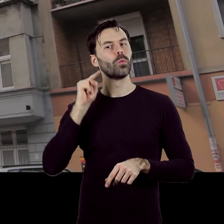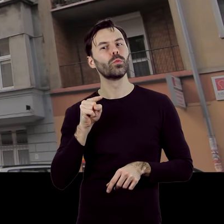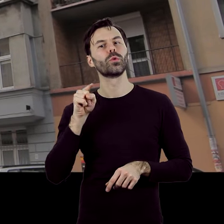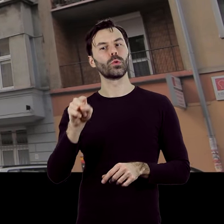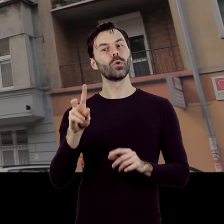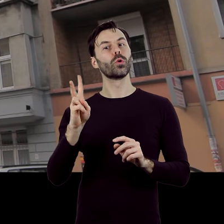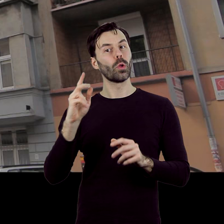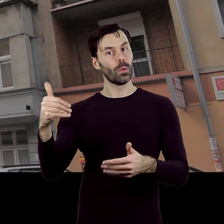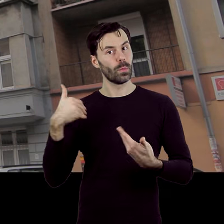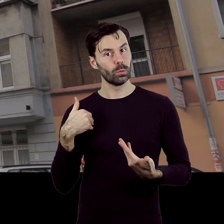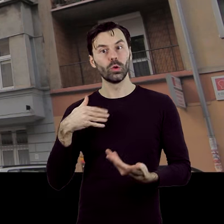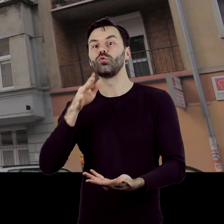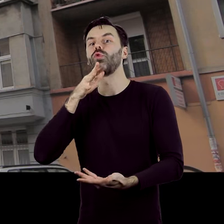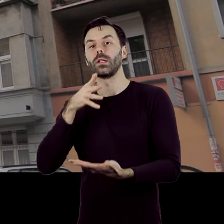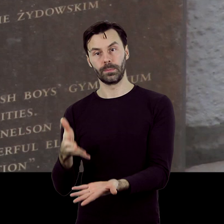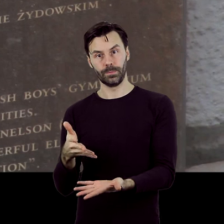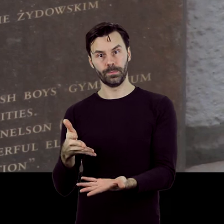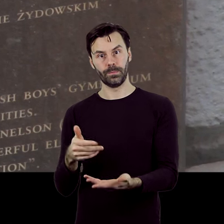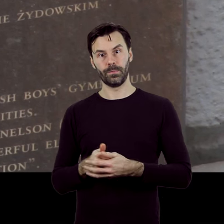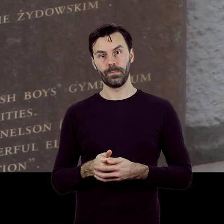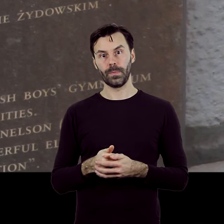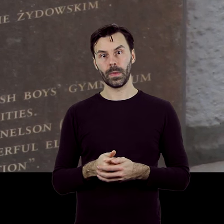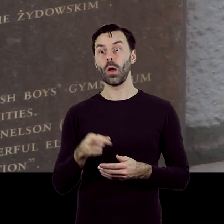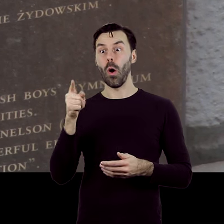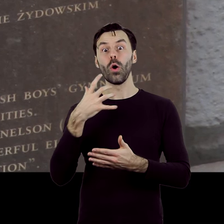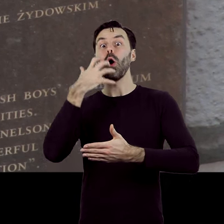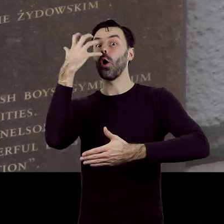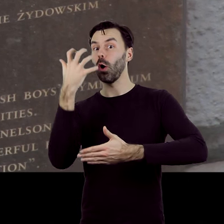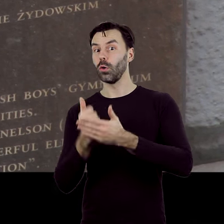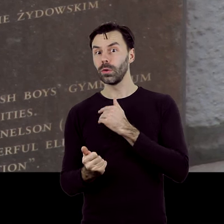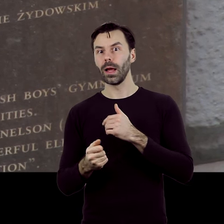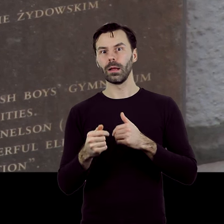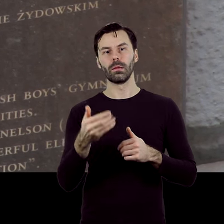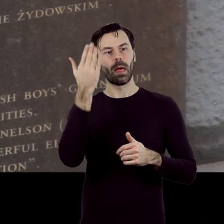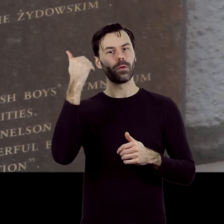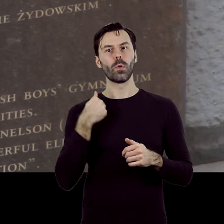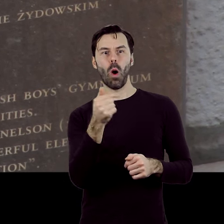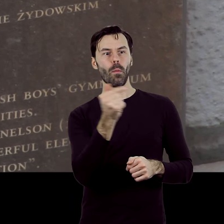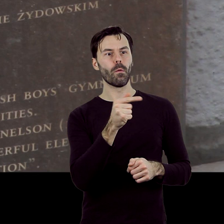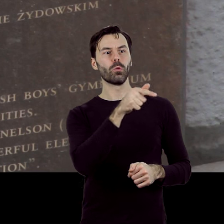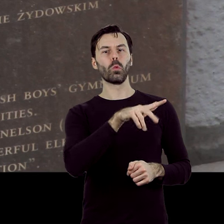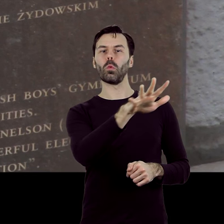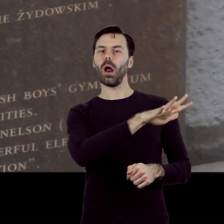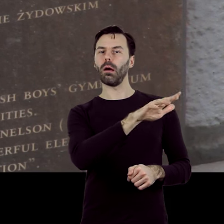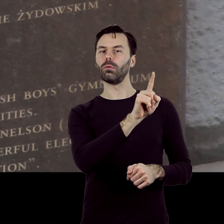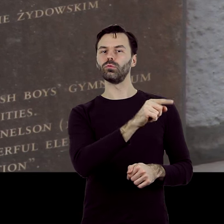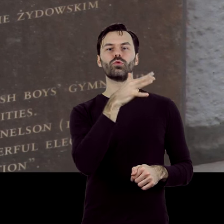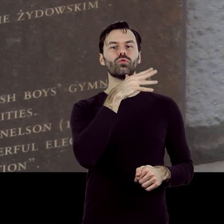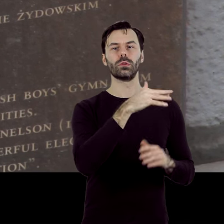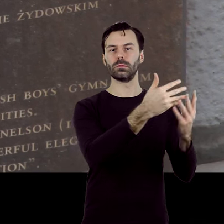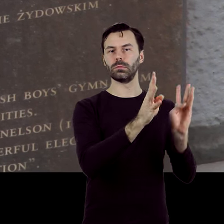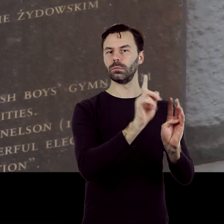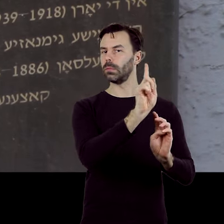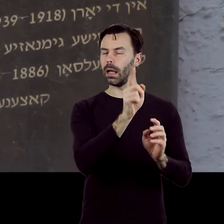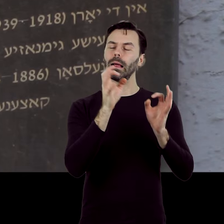miasta stanowiła ludność żydowska, która korzystała ze zniesienia obowiązku osiedlania się tylko w rewirach żydowskich,